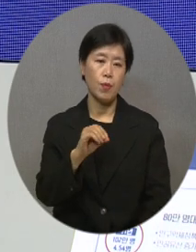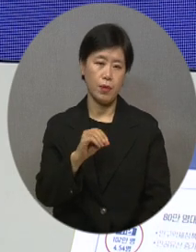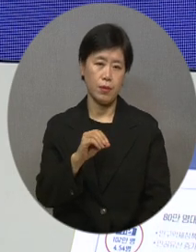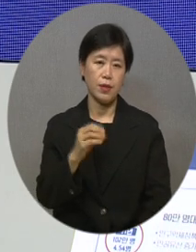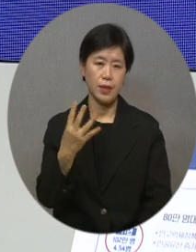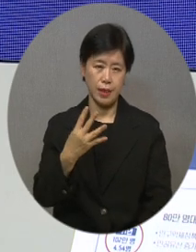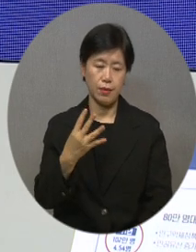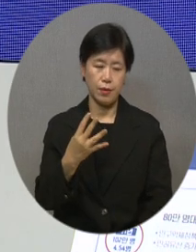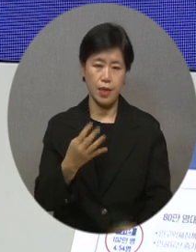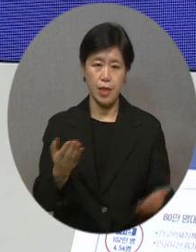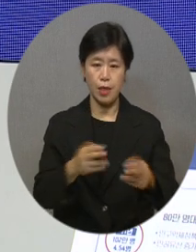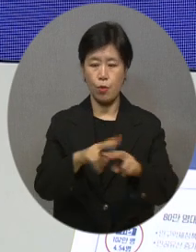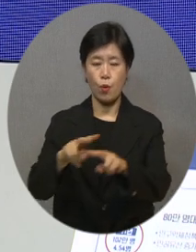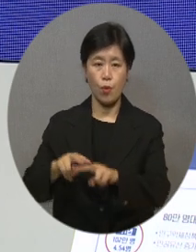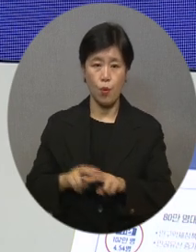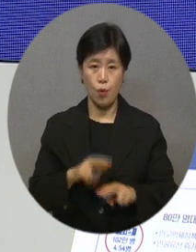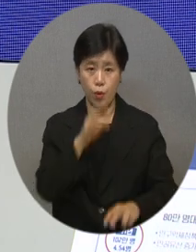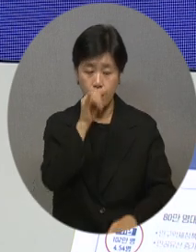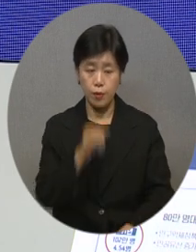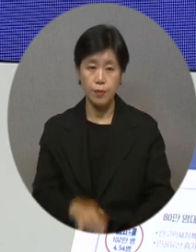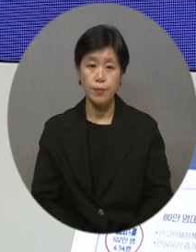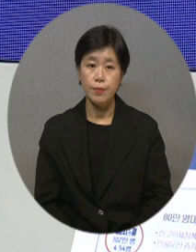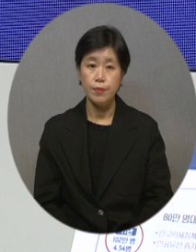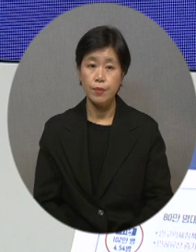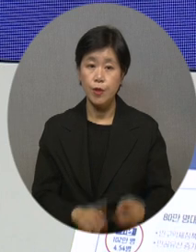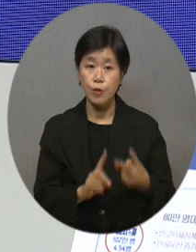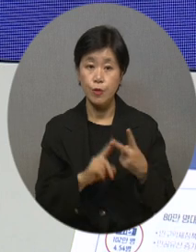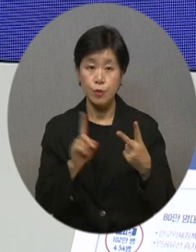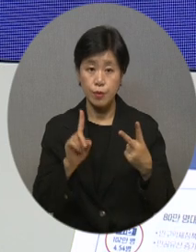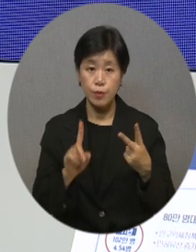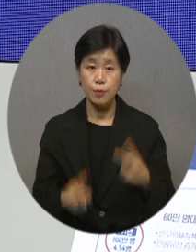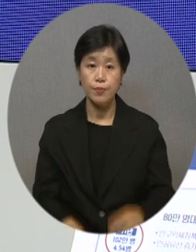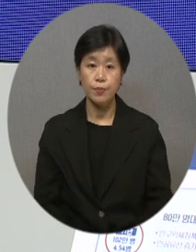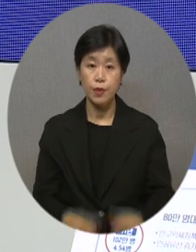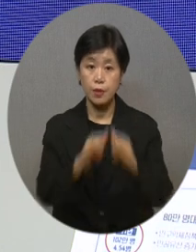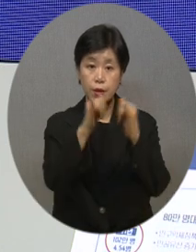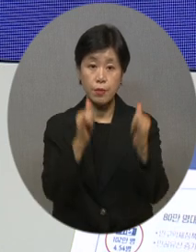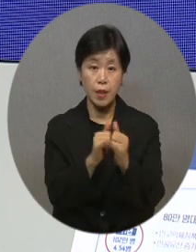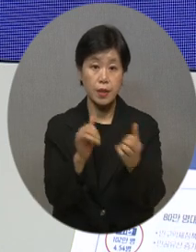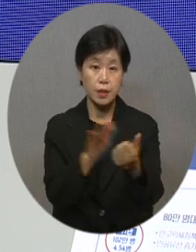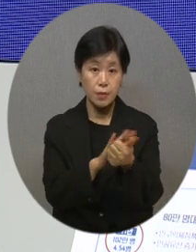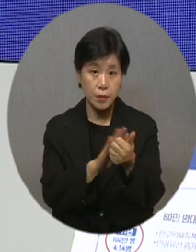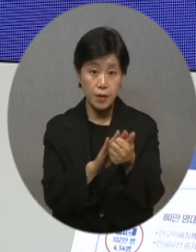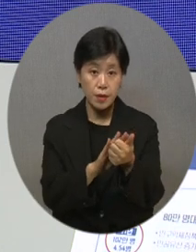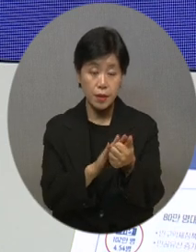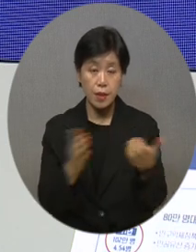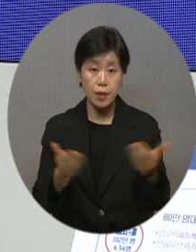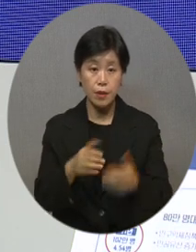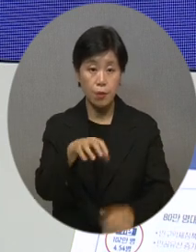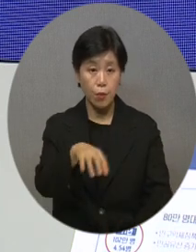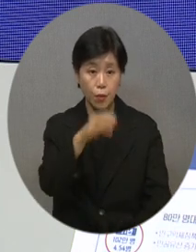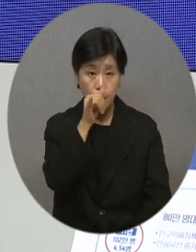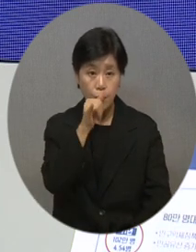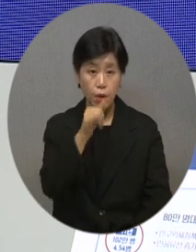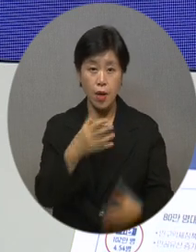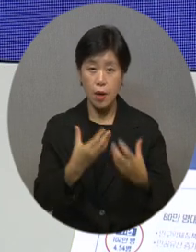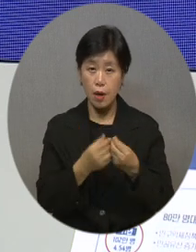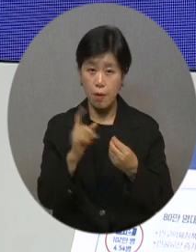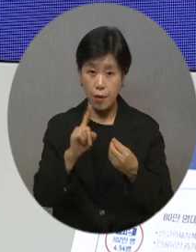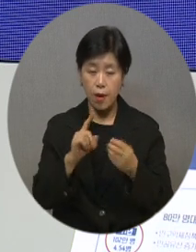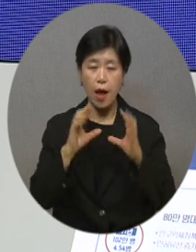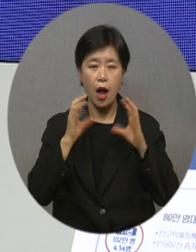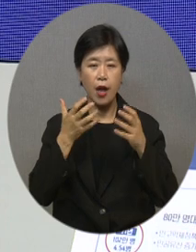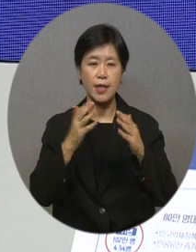개 일자리가 늘게 되어 있습니다. 그리고 중간에 두 번째 할 수 있는 것이 사회서비스 일자리인데 여기는 주로 이제 예를 들면 어린이집